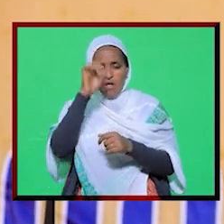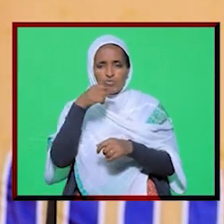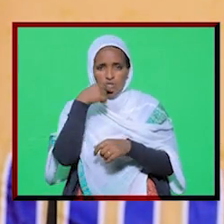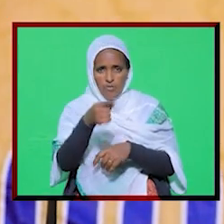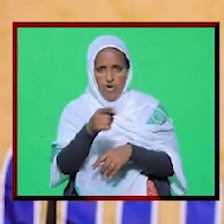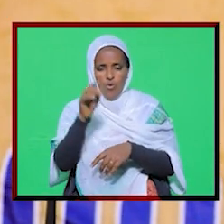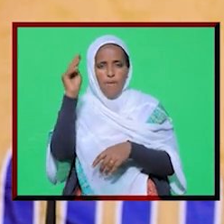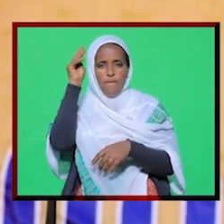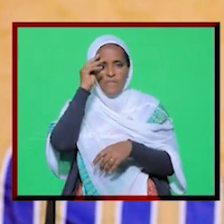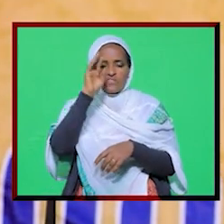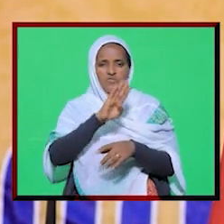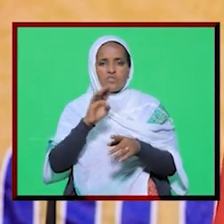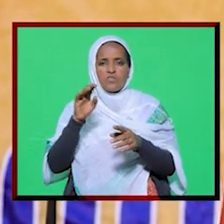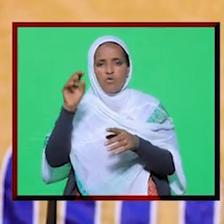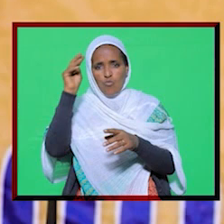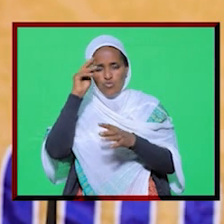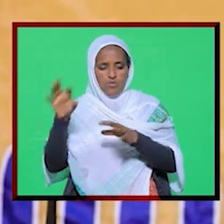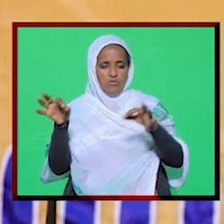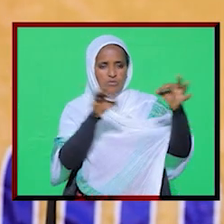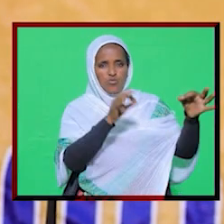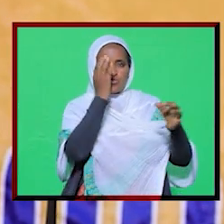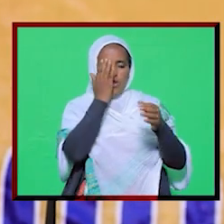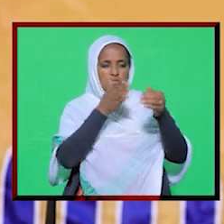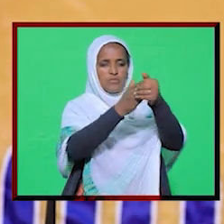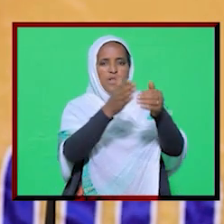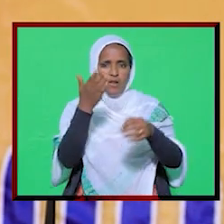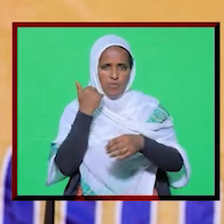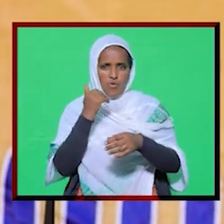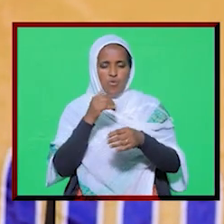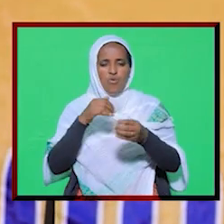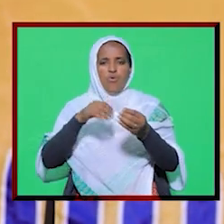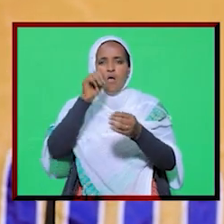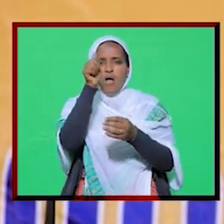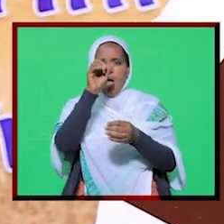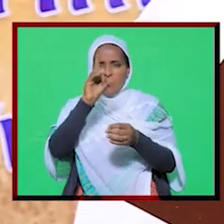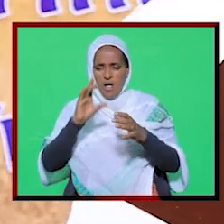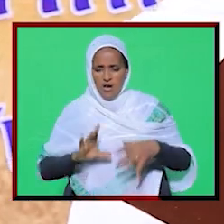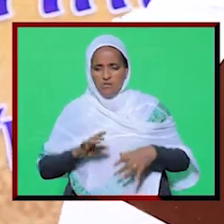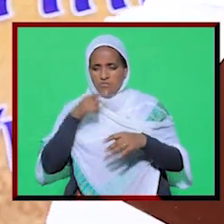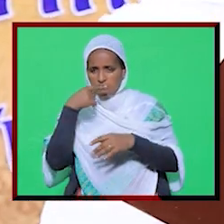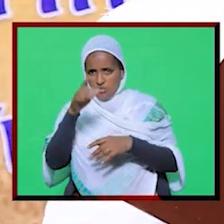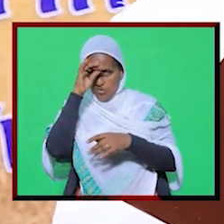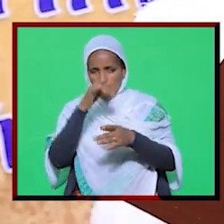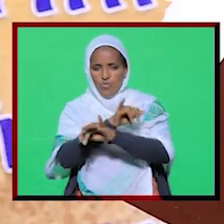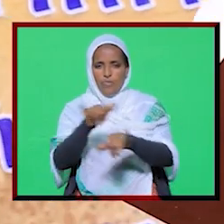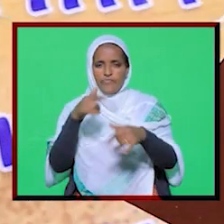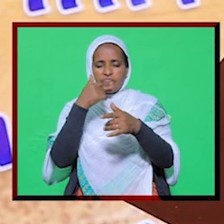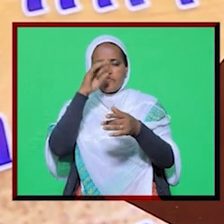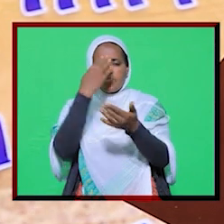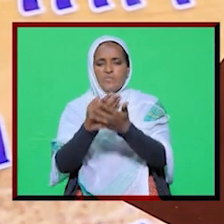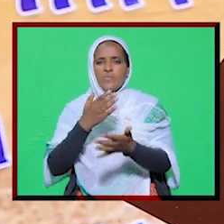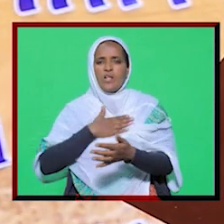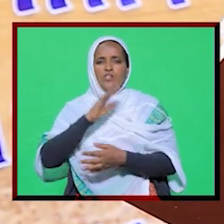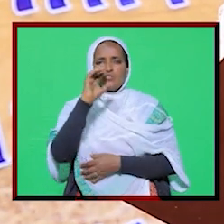የተባለው መስፍን ከሙሴ ተተክቶ እስራኤልን ሲመራ የነበረው አካል ለተባለ ሰው እንዲህ ሲል ተናገረው። ልጄ